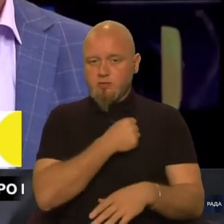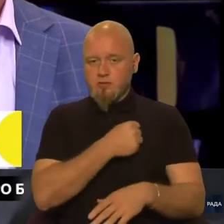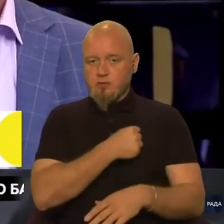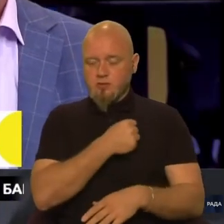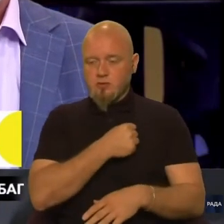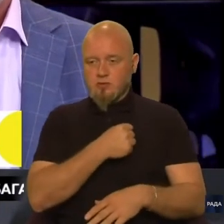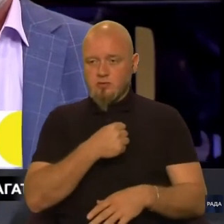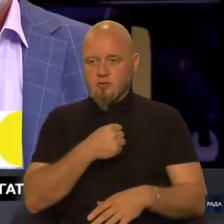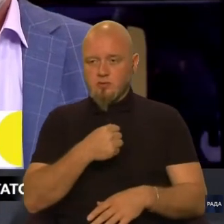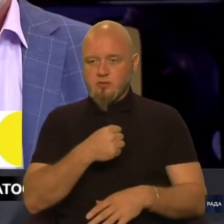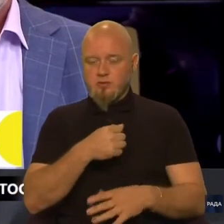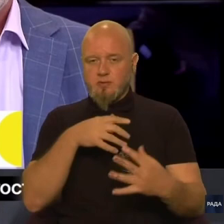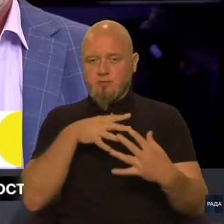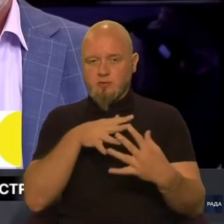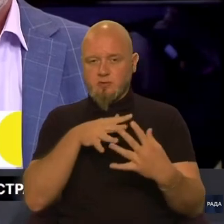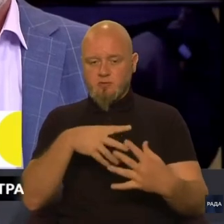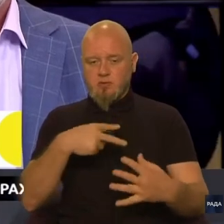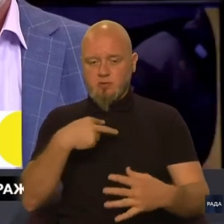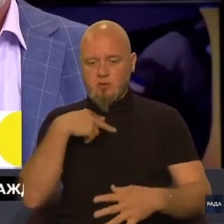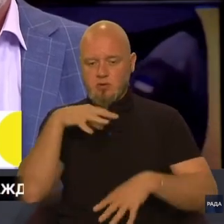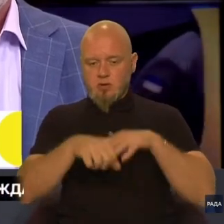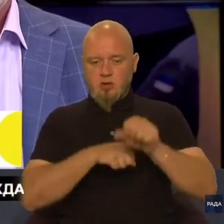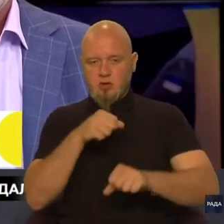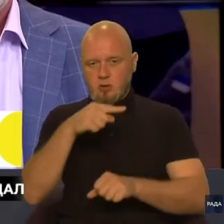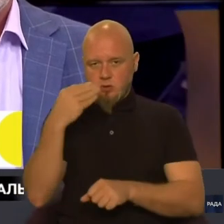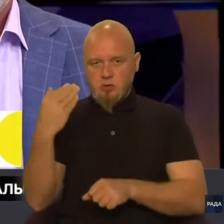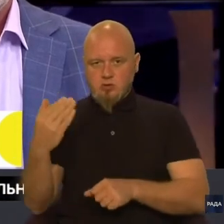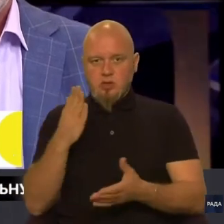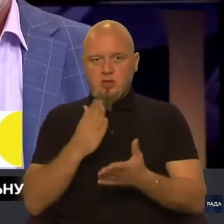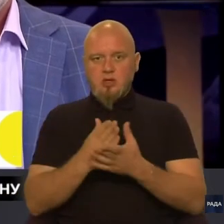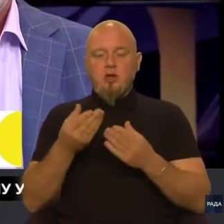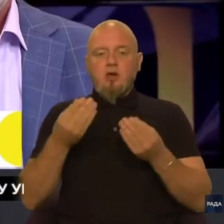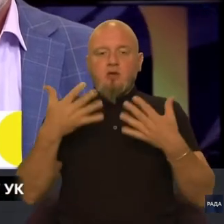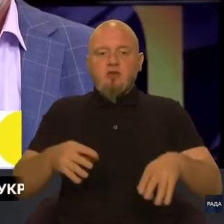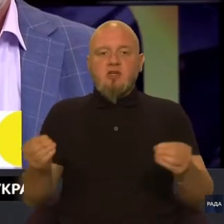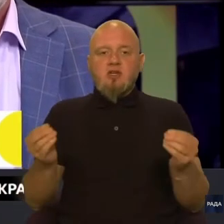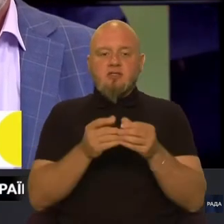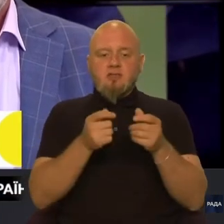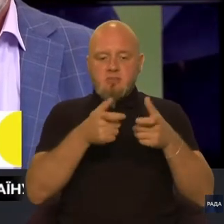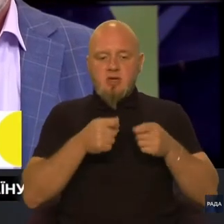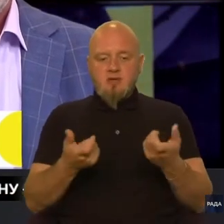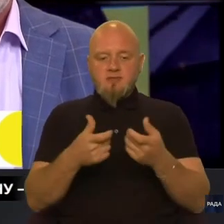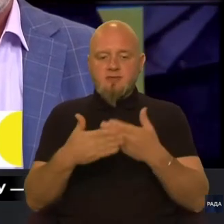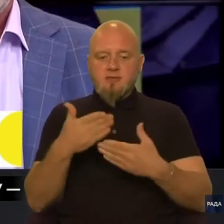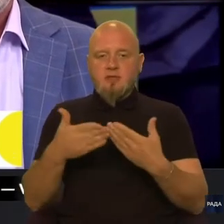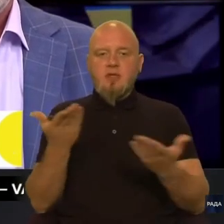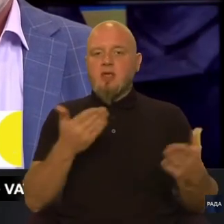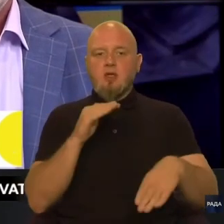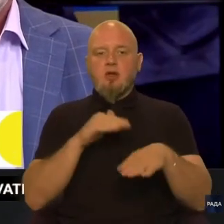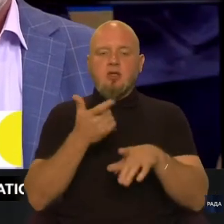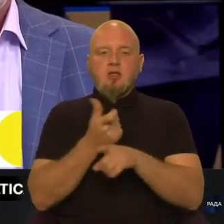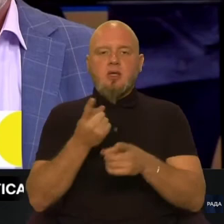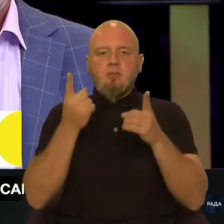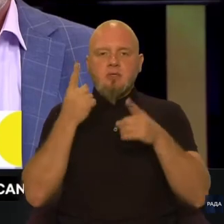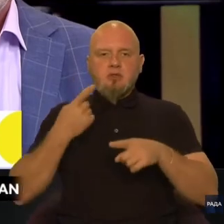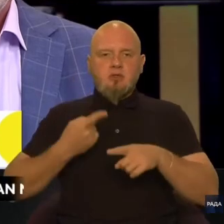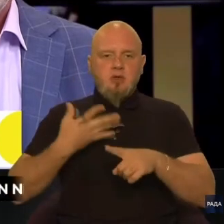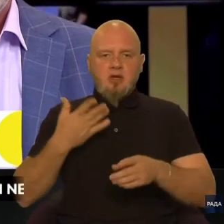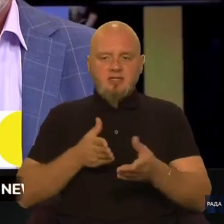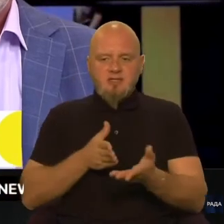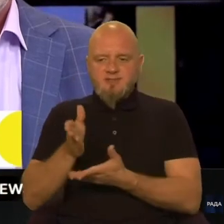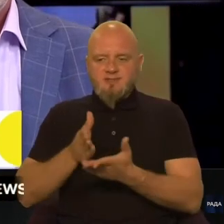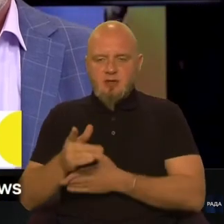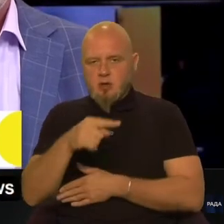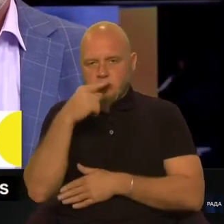агресії російської військової агресії є зжив вже 10 пакетів санкцій Які торкалися найбільш чутливих сфер